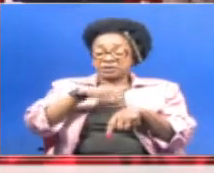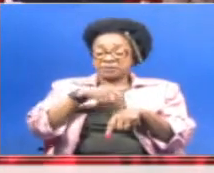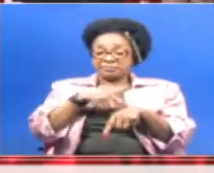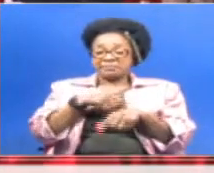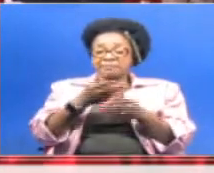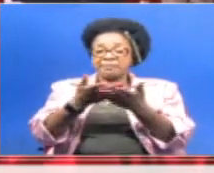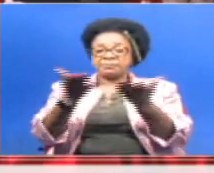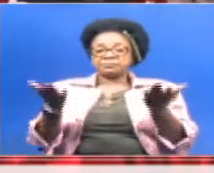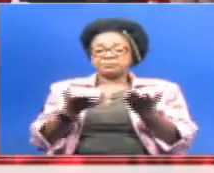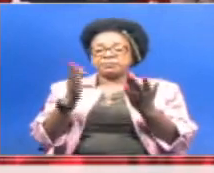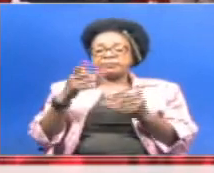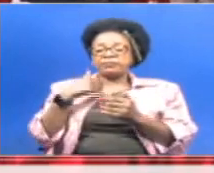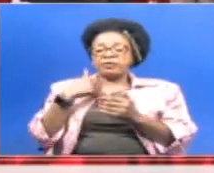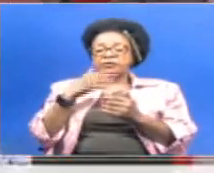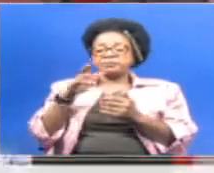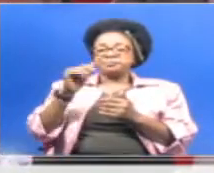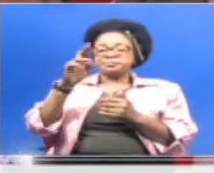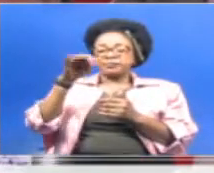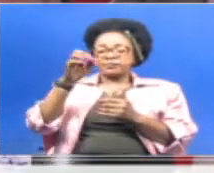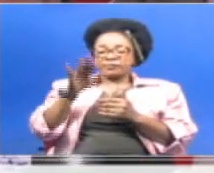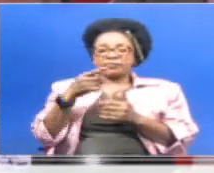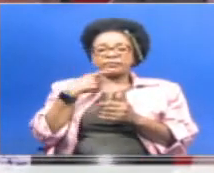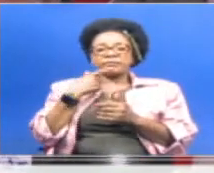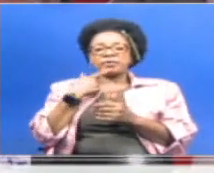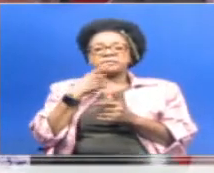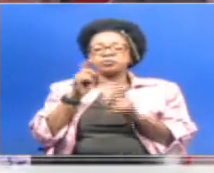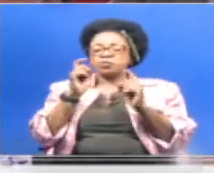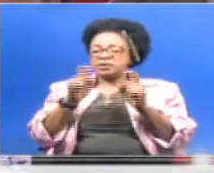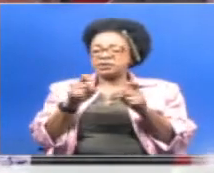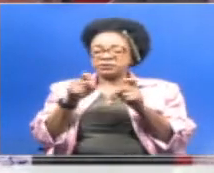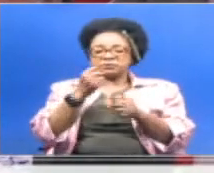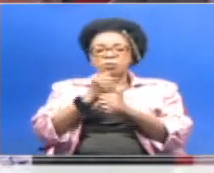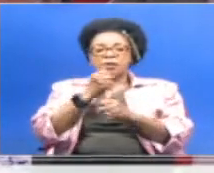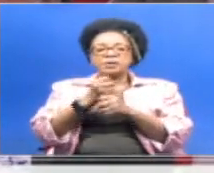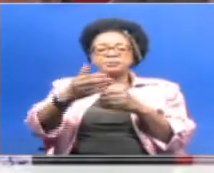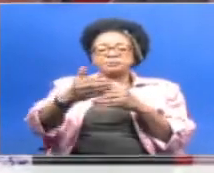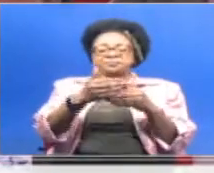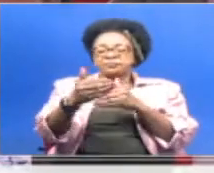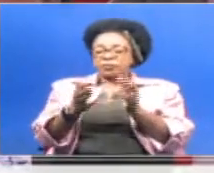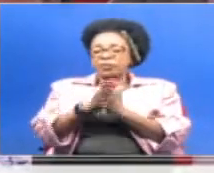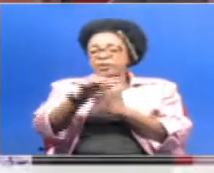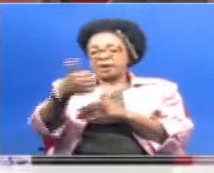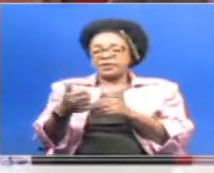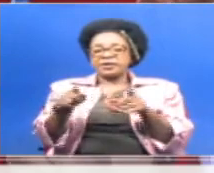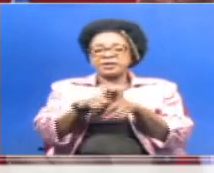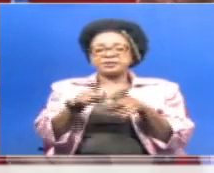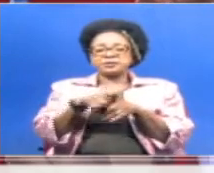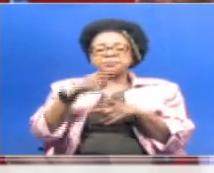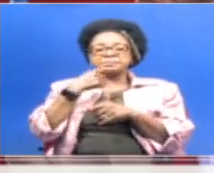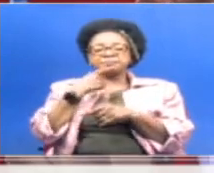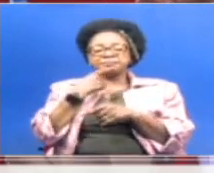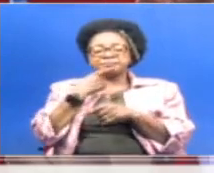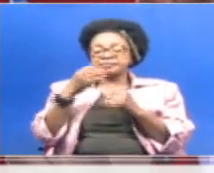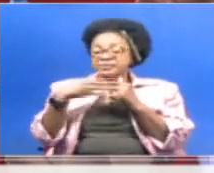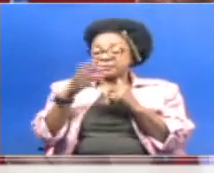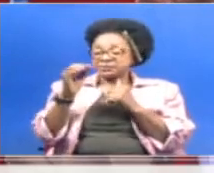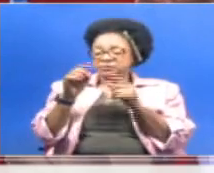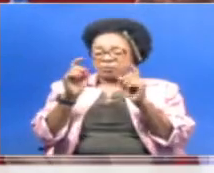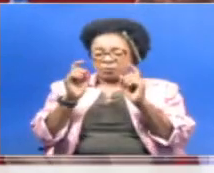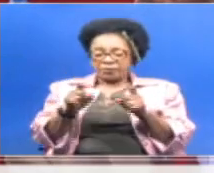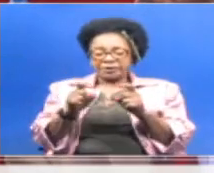wa Mataifa linasema litahitaji ufanya kazi wa karibu na mashirika mengine, likisema mashirika 80 yatahitajika